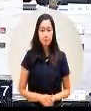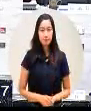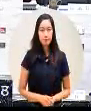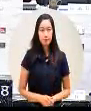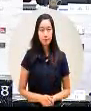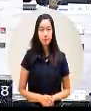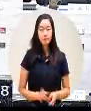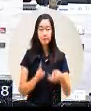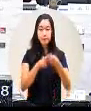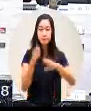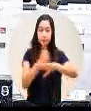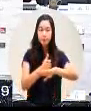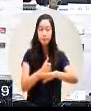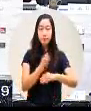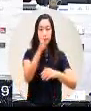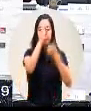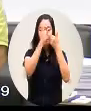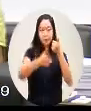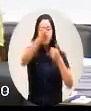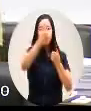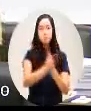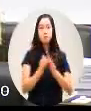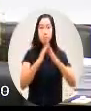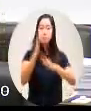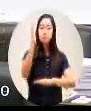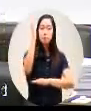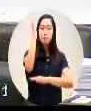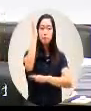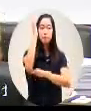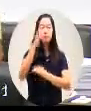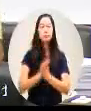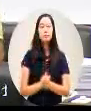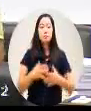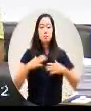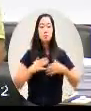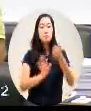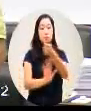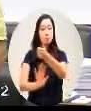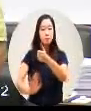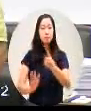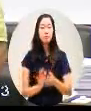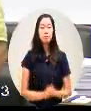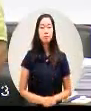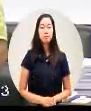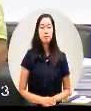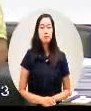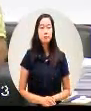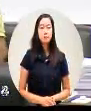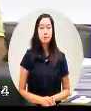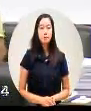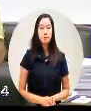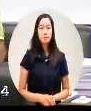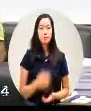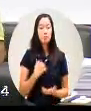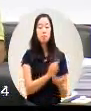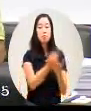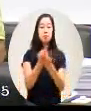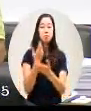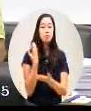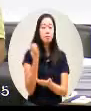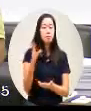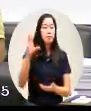啊，主席、市长，咱市有各处的处长，啊，局长、处长，咱的媒体朋